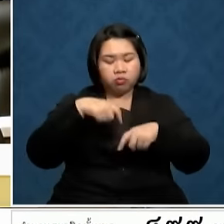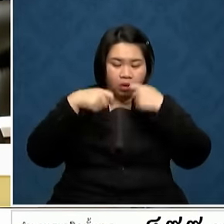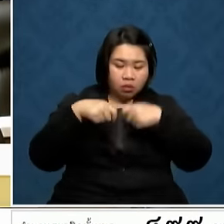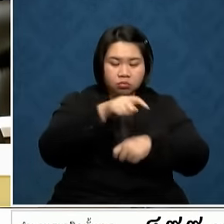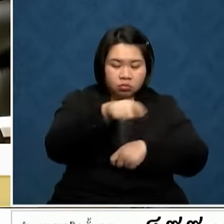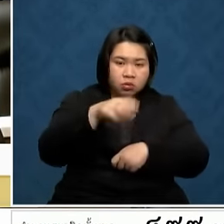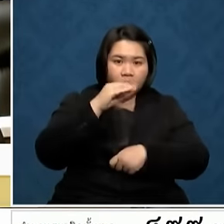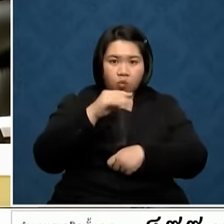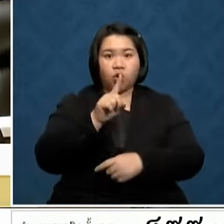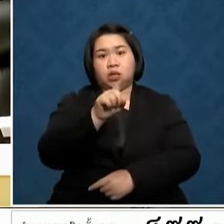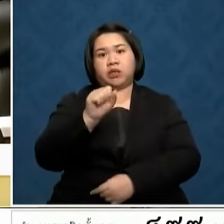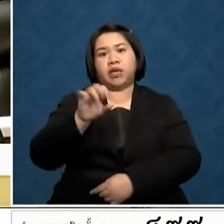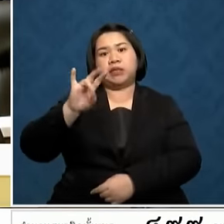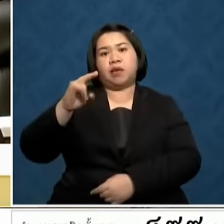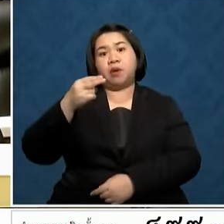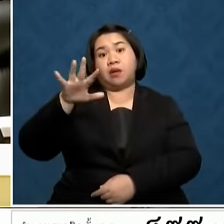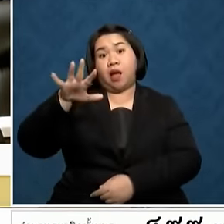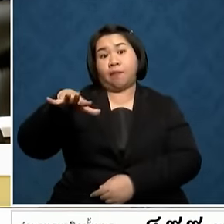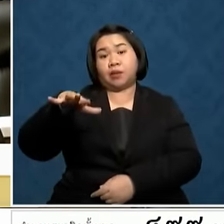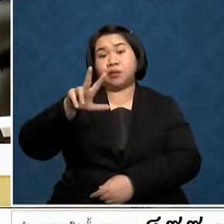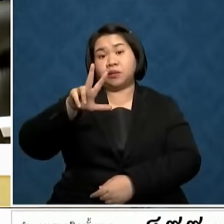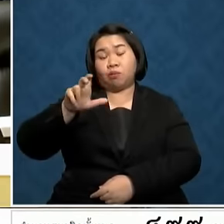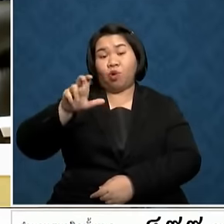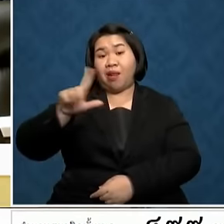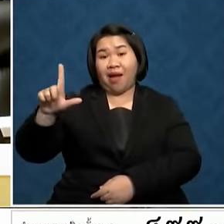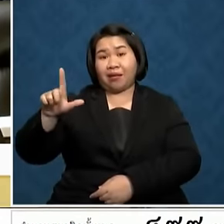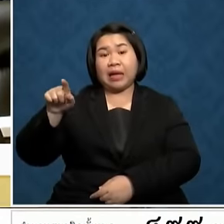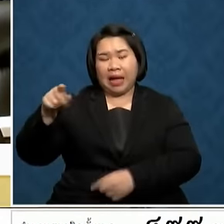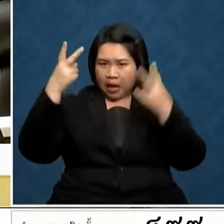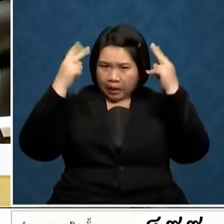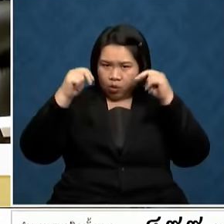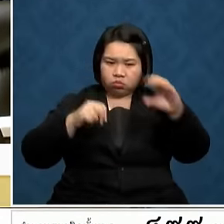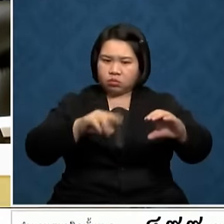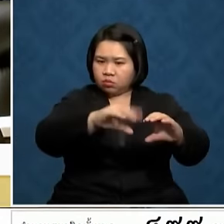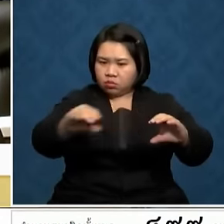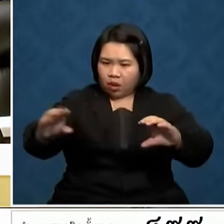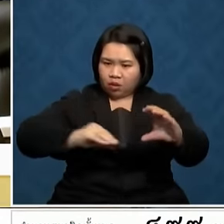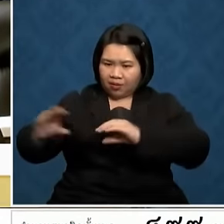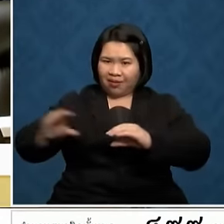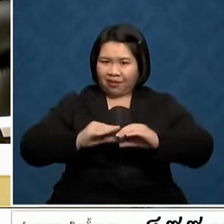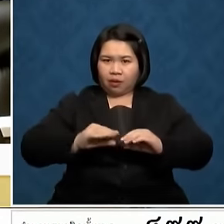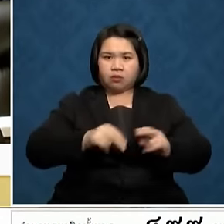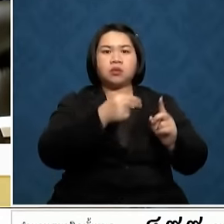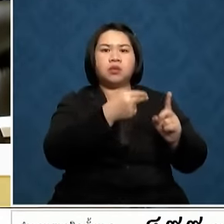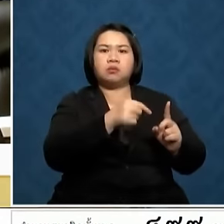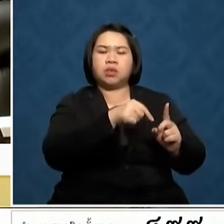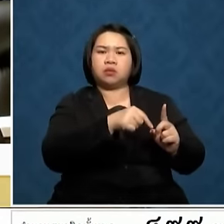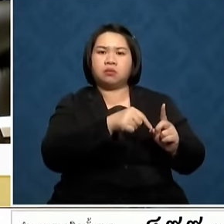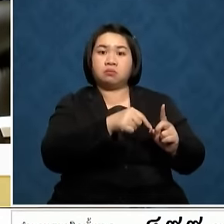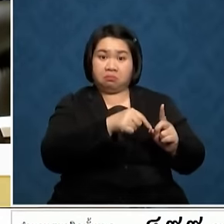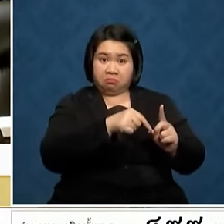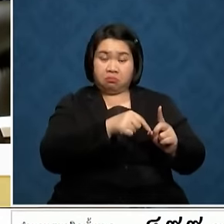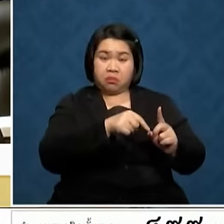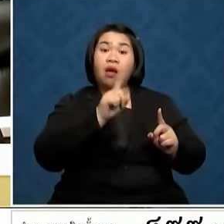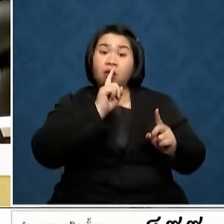วางบท่ patron300 ลานบาทททานนายกจะตองตัดเพื่อโยกไปใช้กั Digital Walletจะไม่เป็การตั